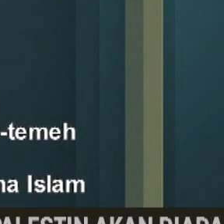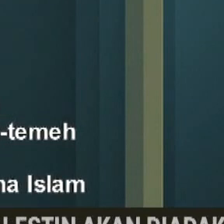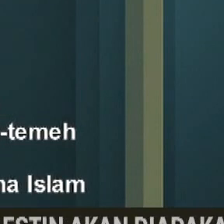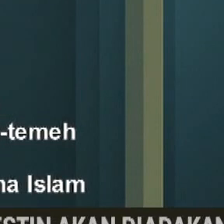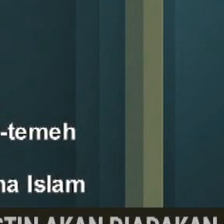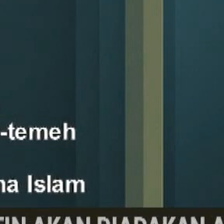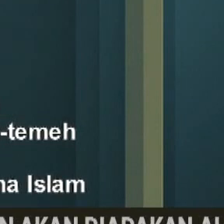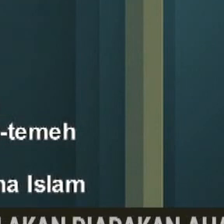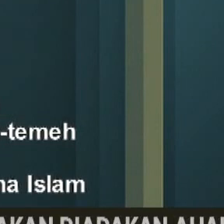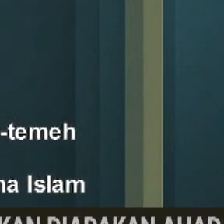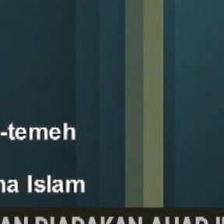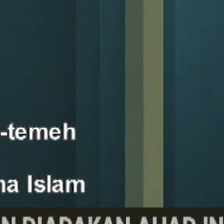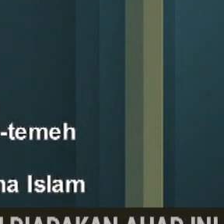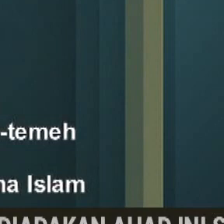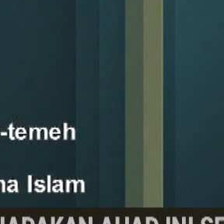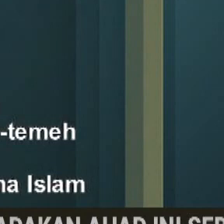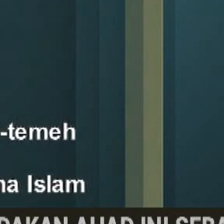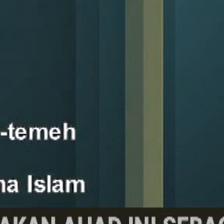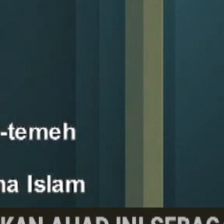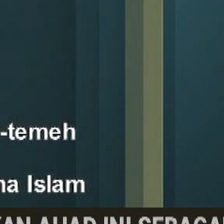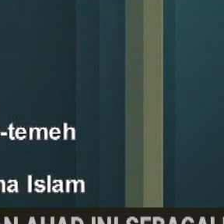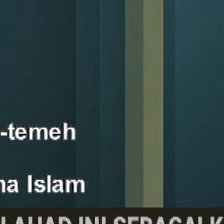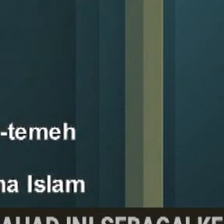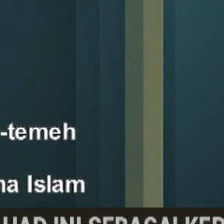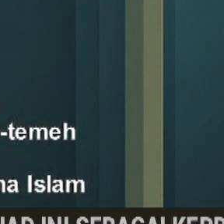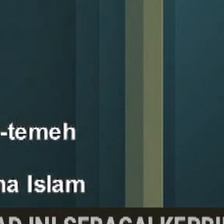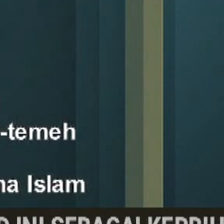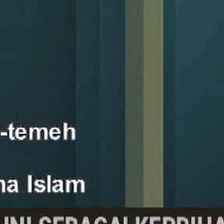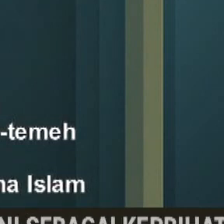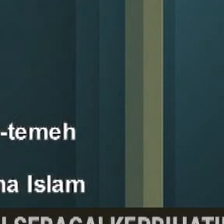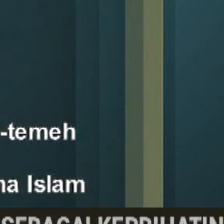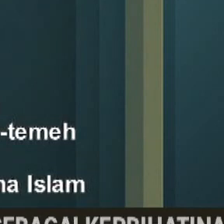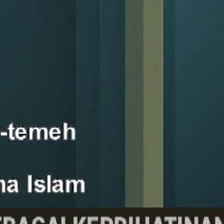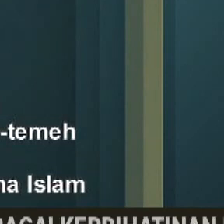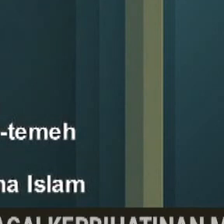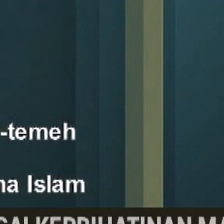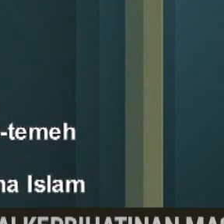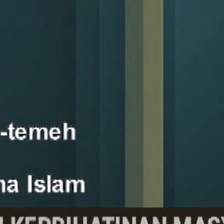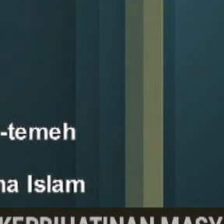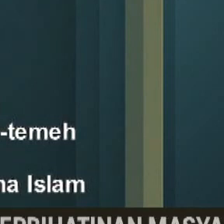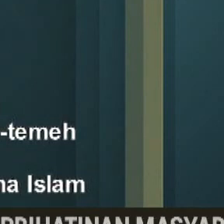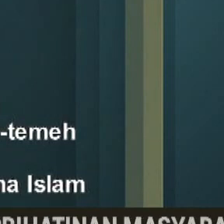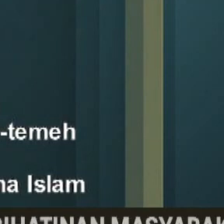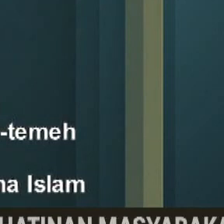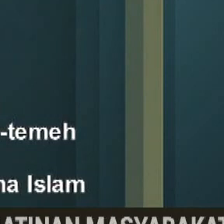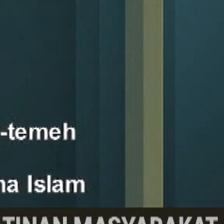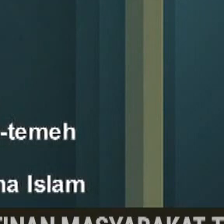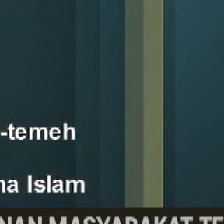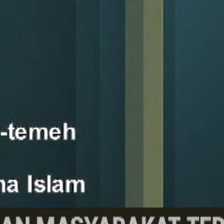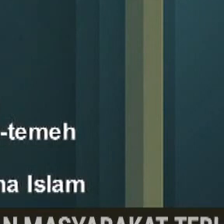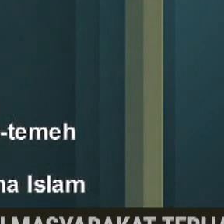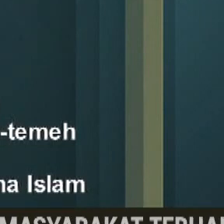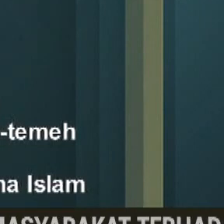atau kejahatan-kejahatan lidah. Antaranya, bercakap pada perkara-perkara yang tidak perlu atau